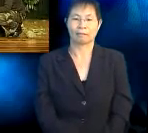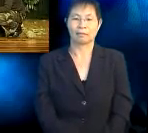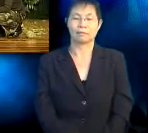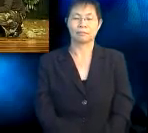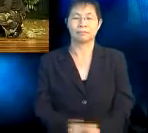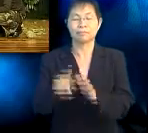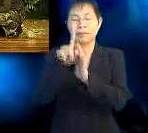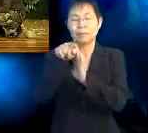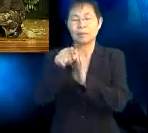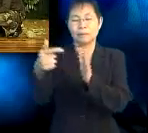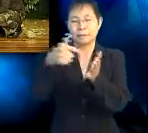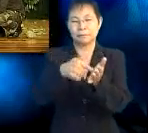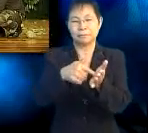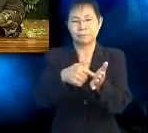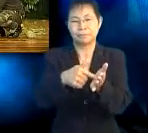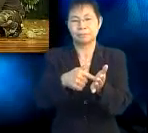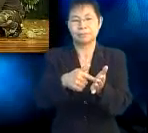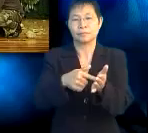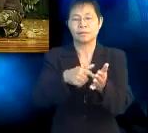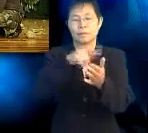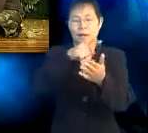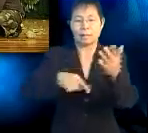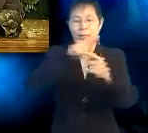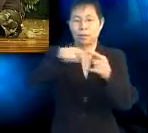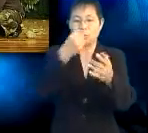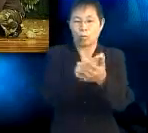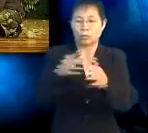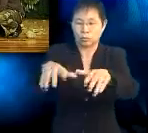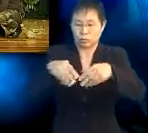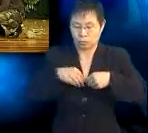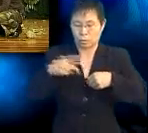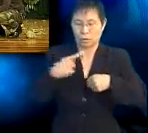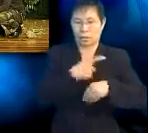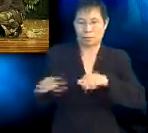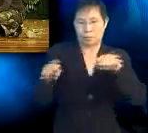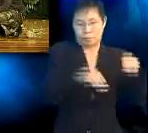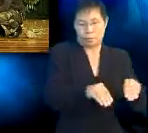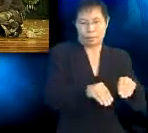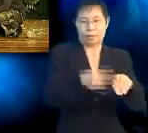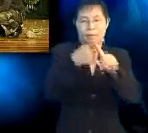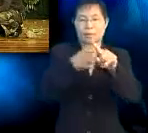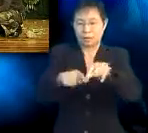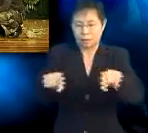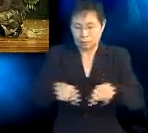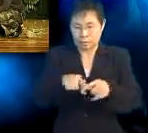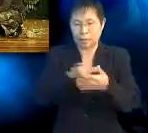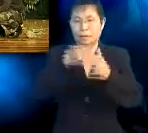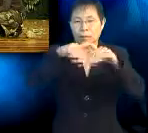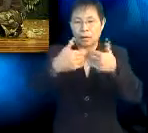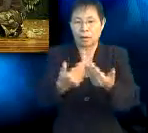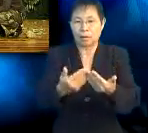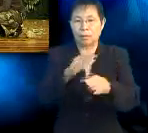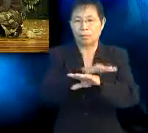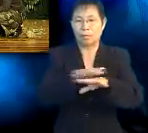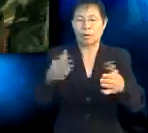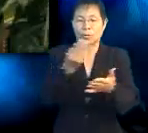Sebentar lagi, apabila wang sudah diterima, kita akan berpindah dari kawasan ini. Bagaimana kalau bukan wang